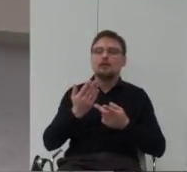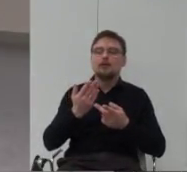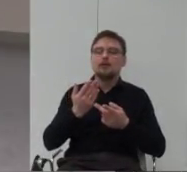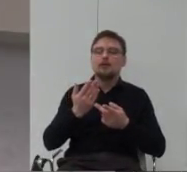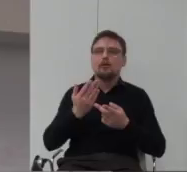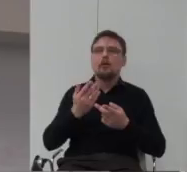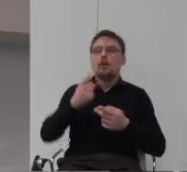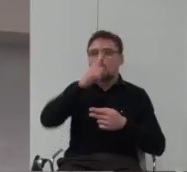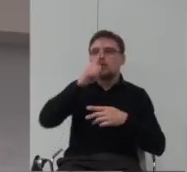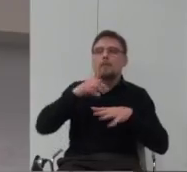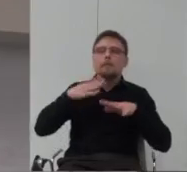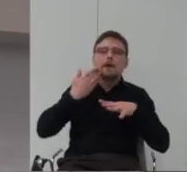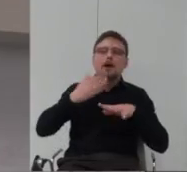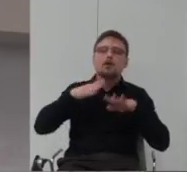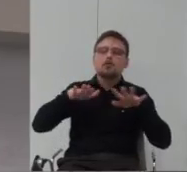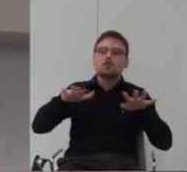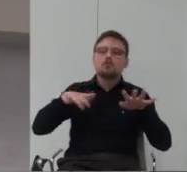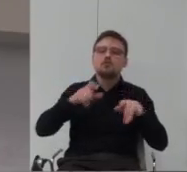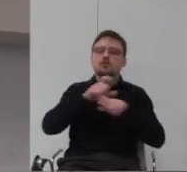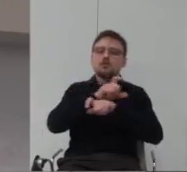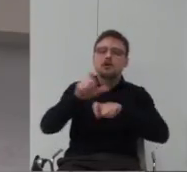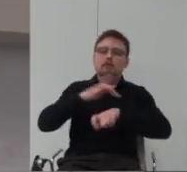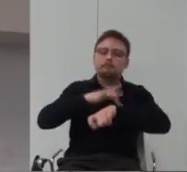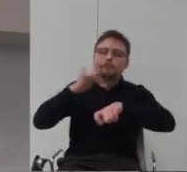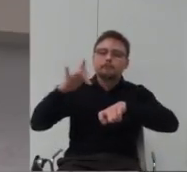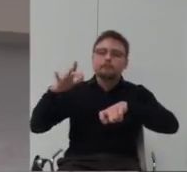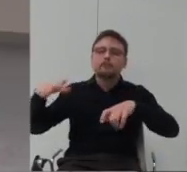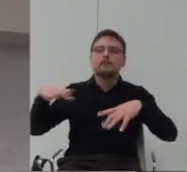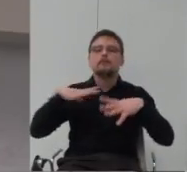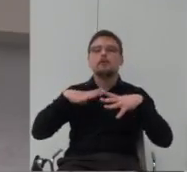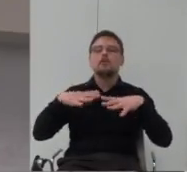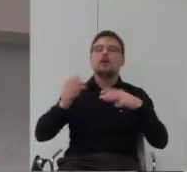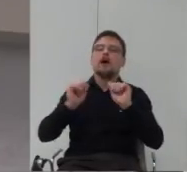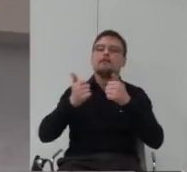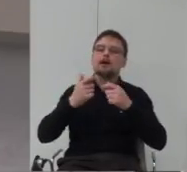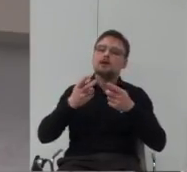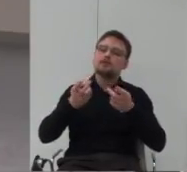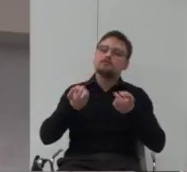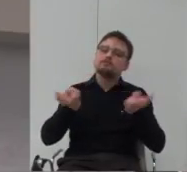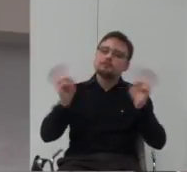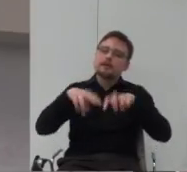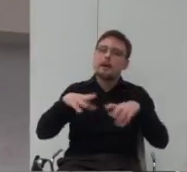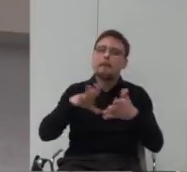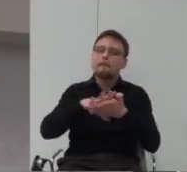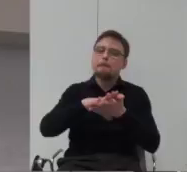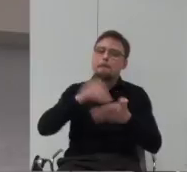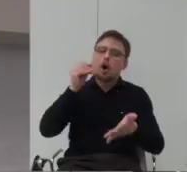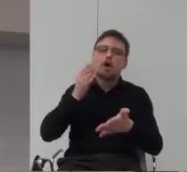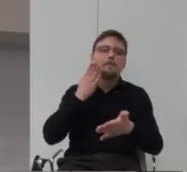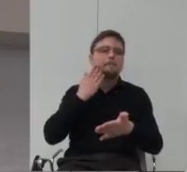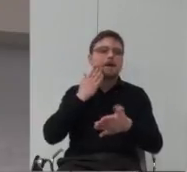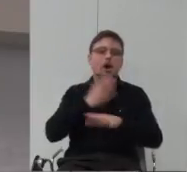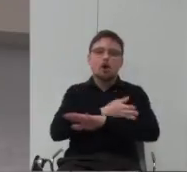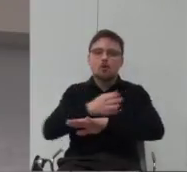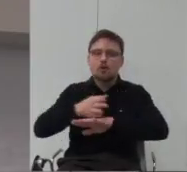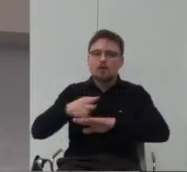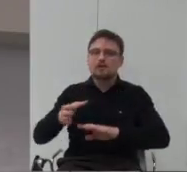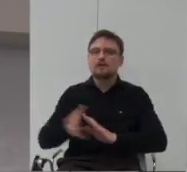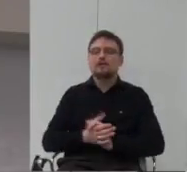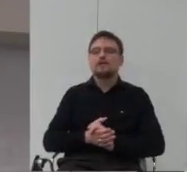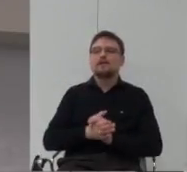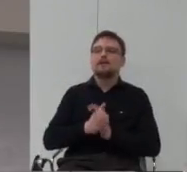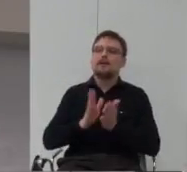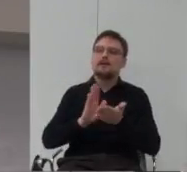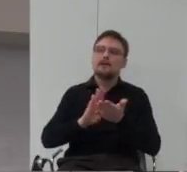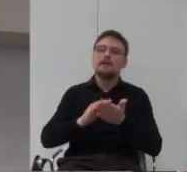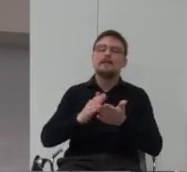szlachetnych modelach ludzi, którzy dużo czasu spędzili, żeby opracować te modele. Na przykład Le